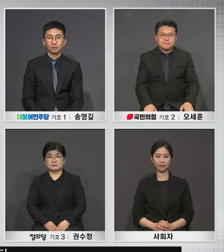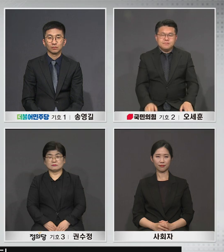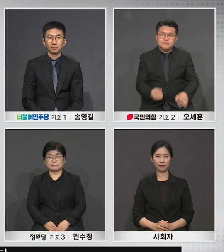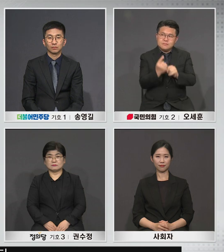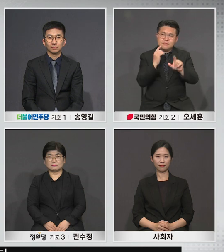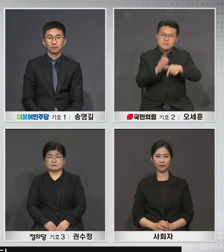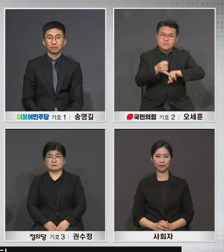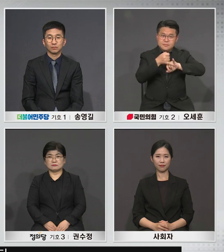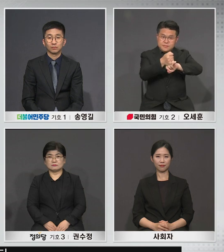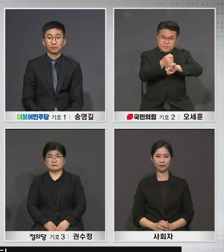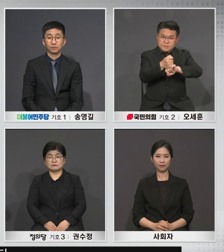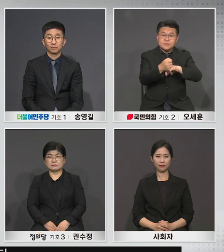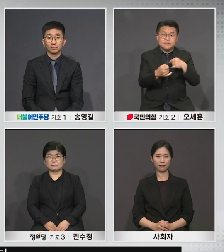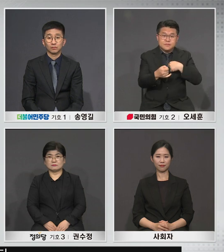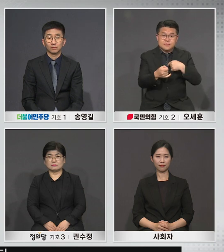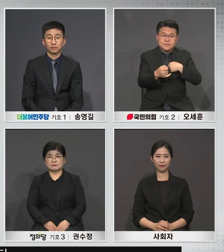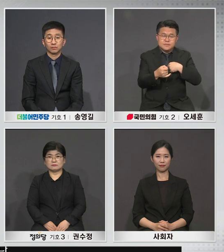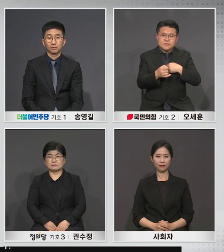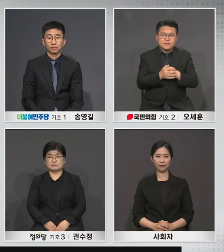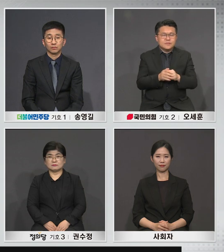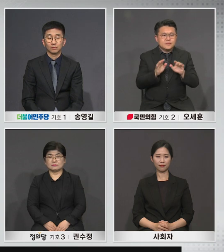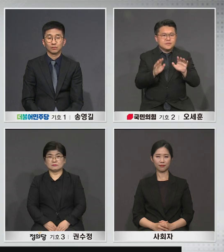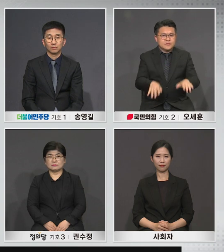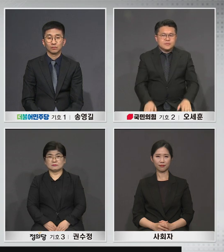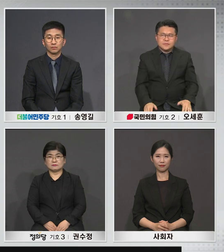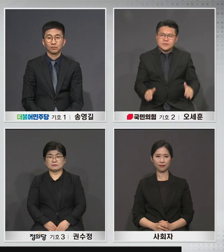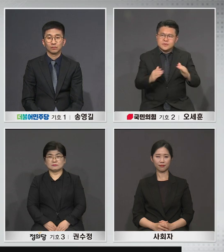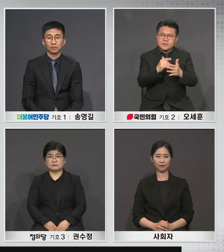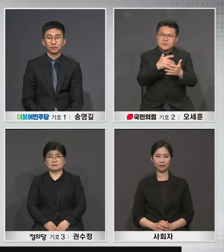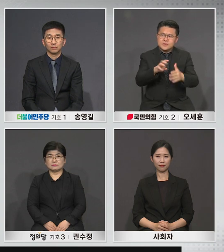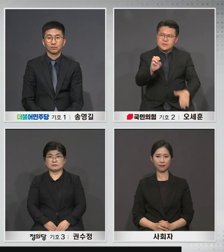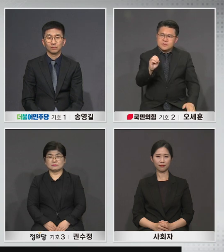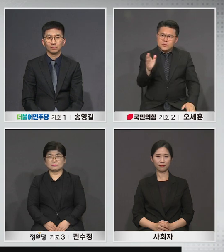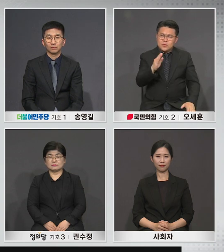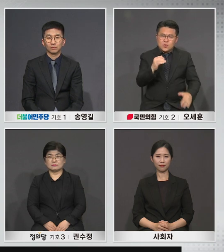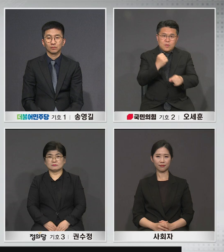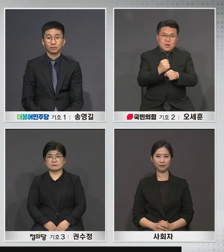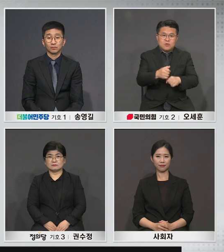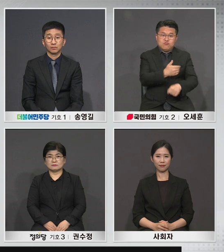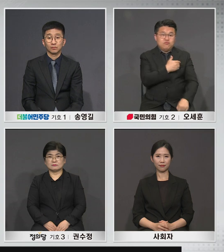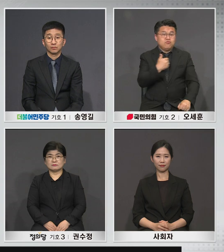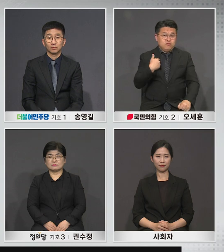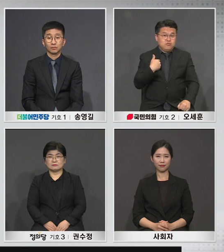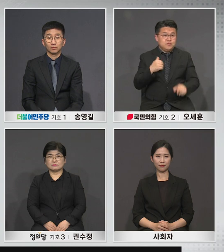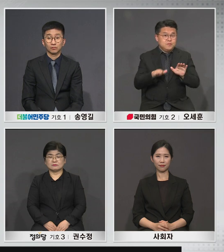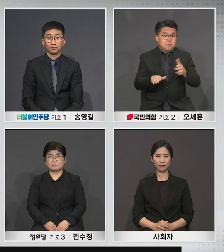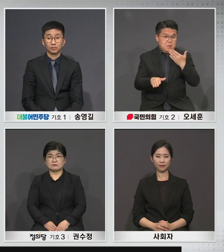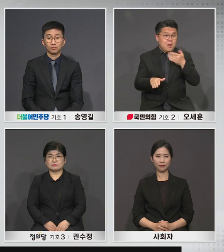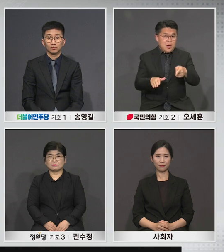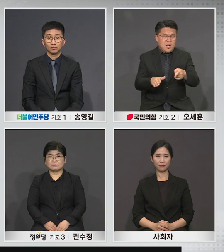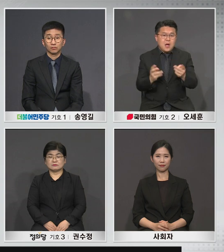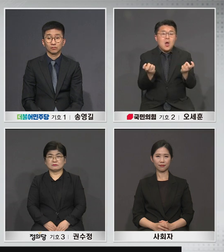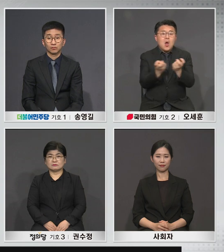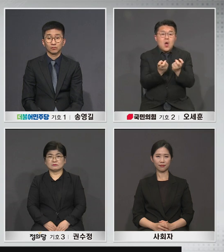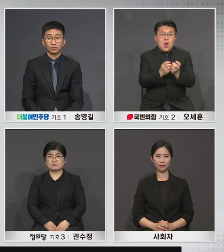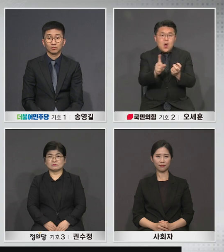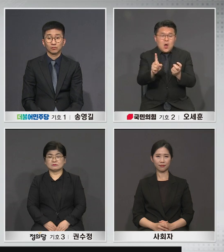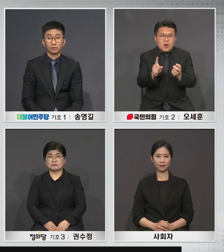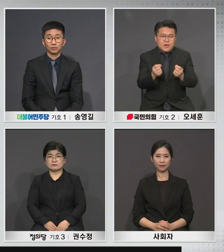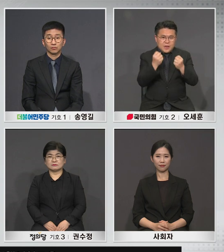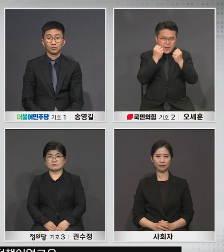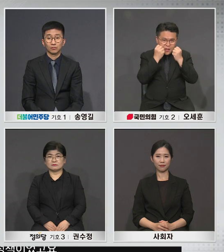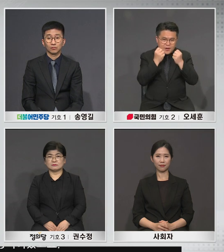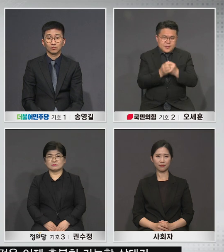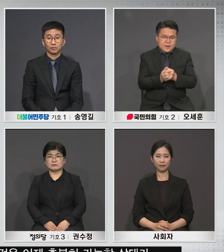작년에 약속드렸던 대로 한 40만 호 정도 공급하는 것은 이제 충분히 가능한 상태가 됐습니다. 그 비법이 신속